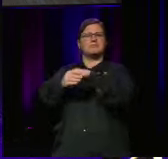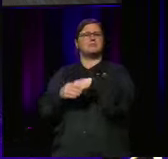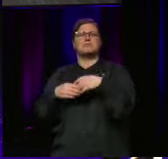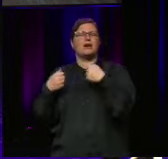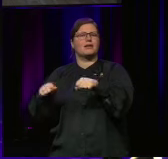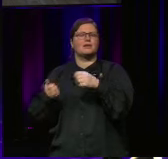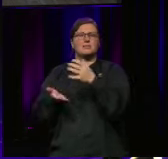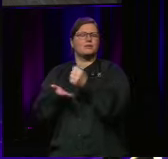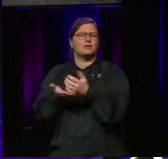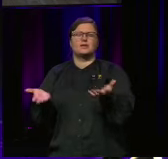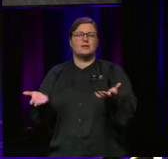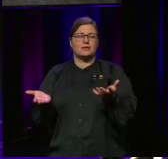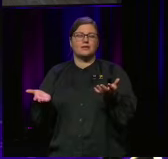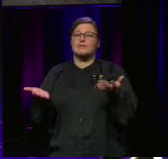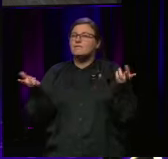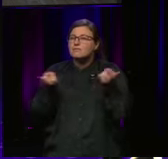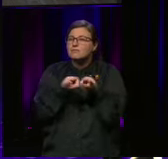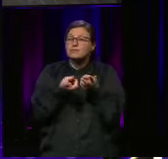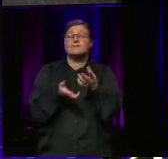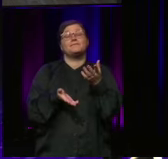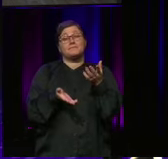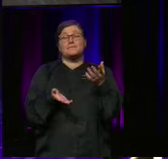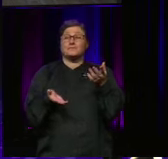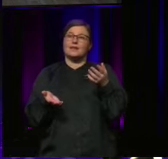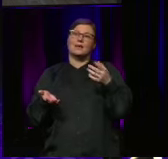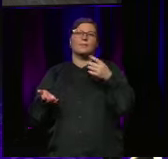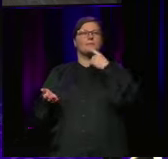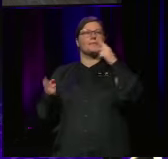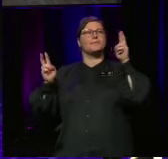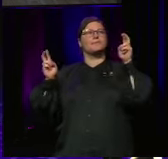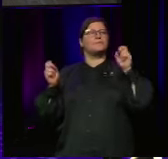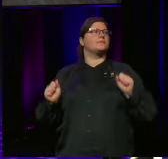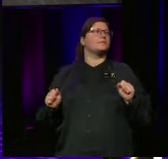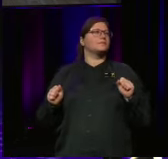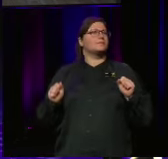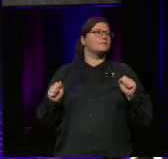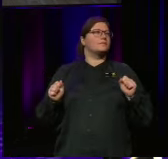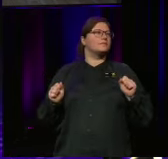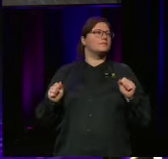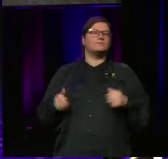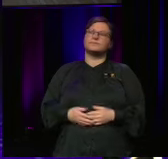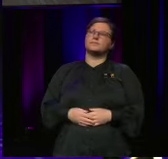Mm. Vilket innebär då naturligtvis att det blir någon form av